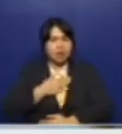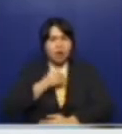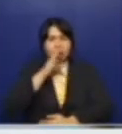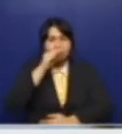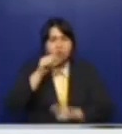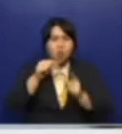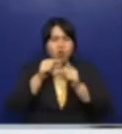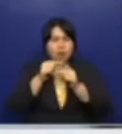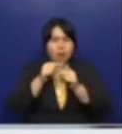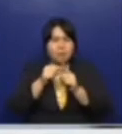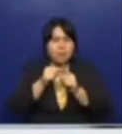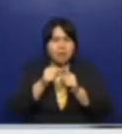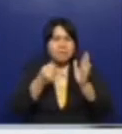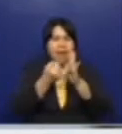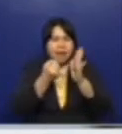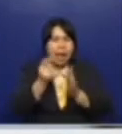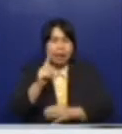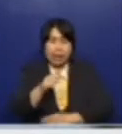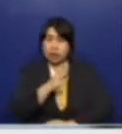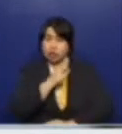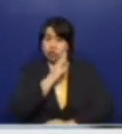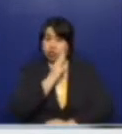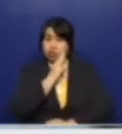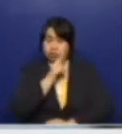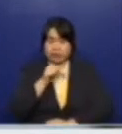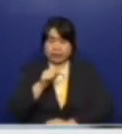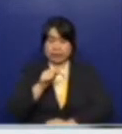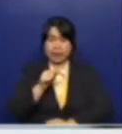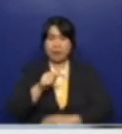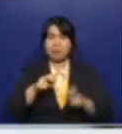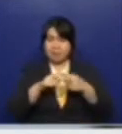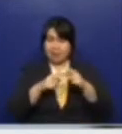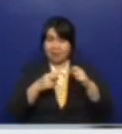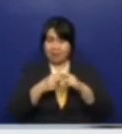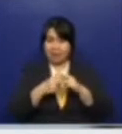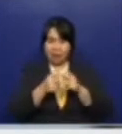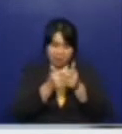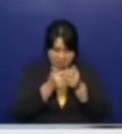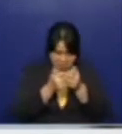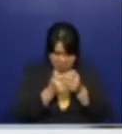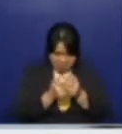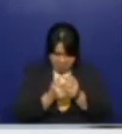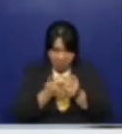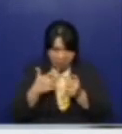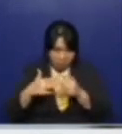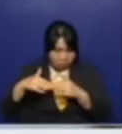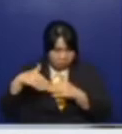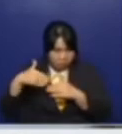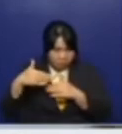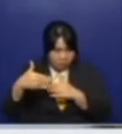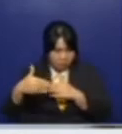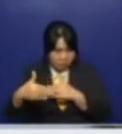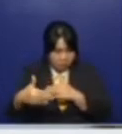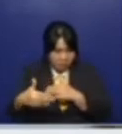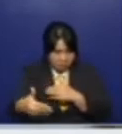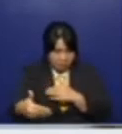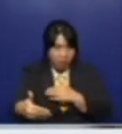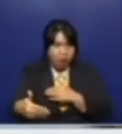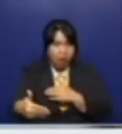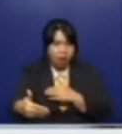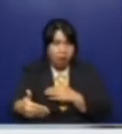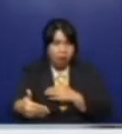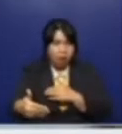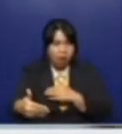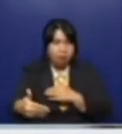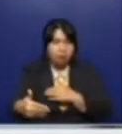นึงถ้าเกิดขึ้นในลักษณะนี้แล้วเดินไปแบบไม่มีอะไรยั้งเดิน